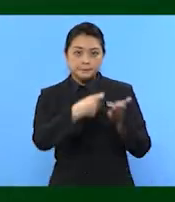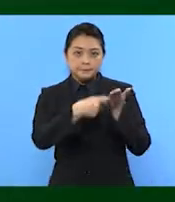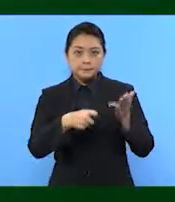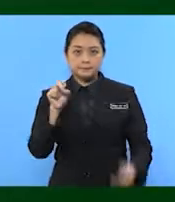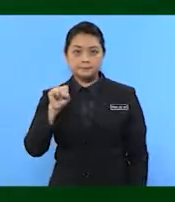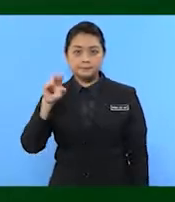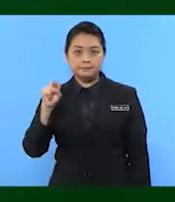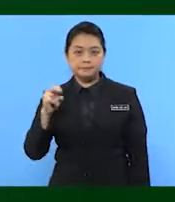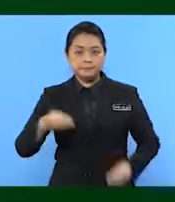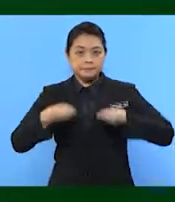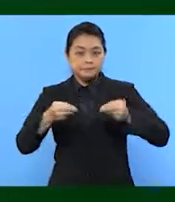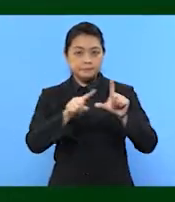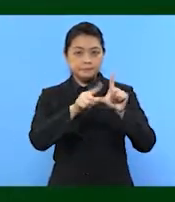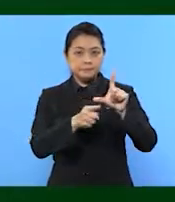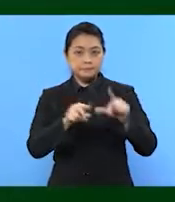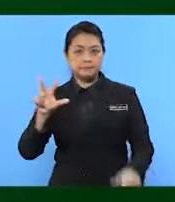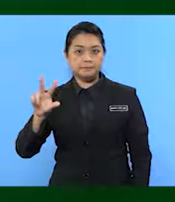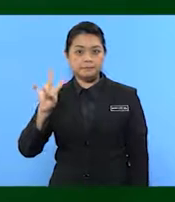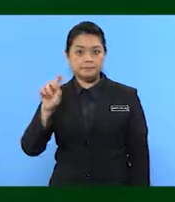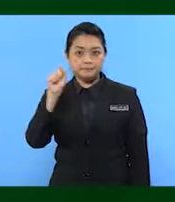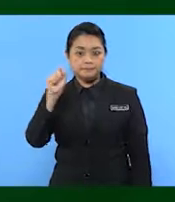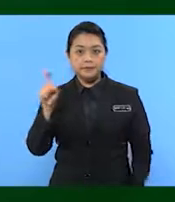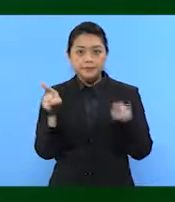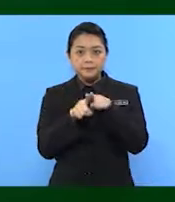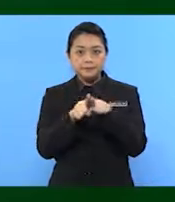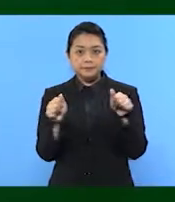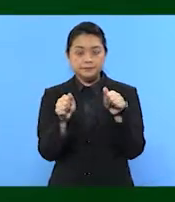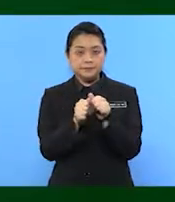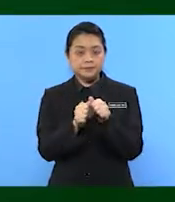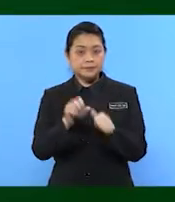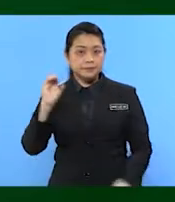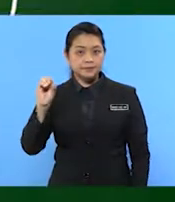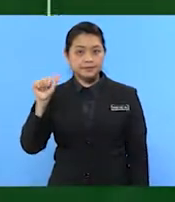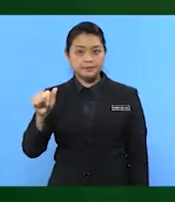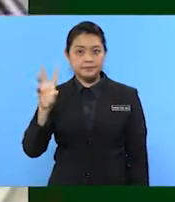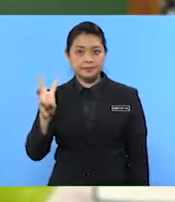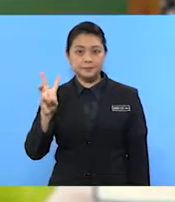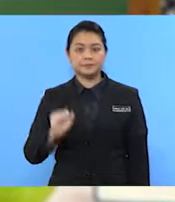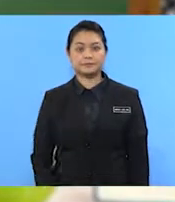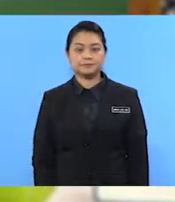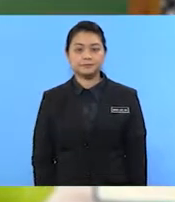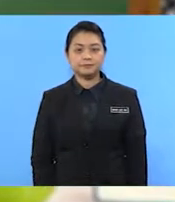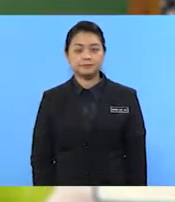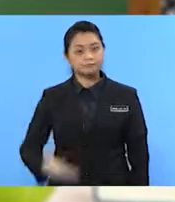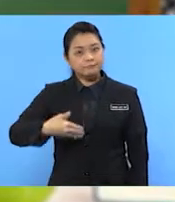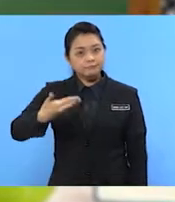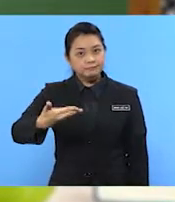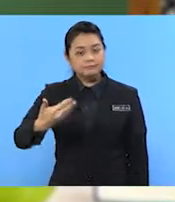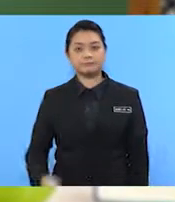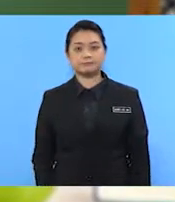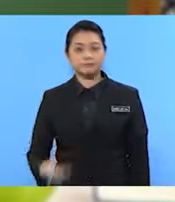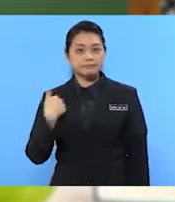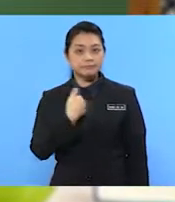sinus bagi sudut 37 darjah sama dengan sifar perpuluhan 6. Seterusnya,